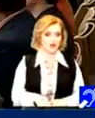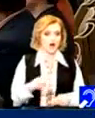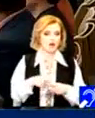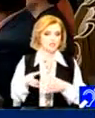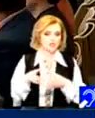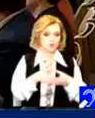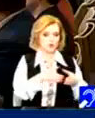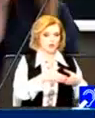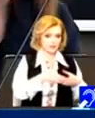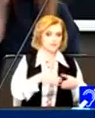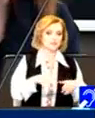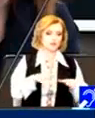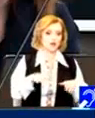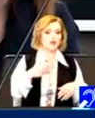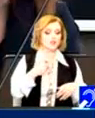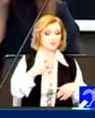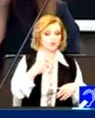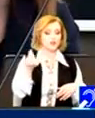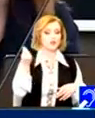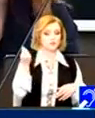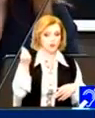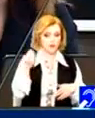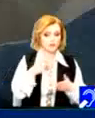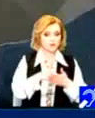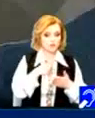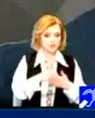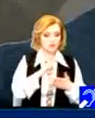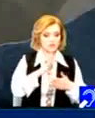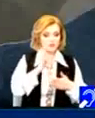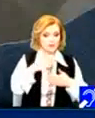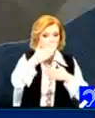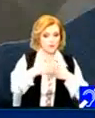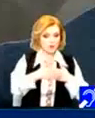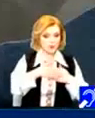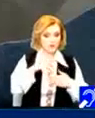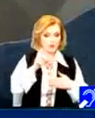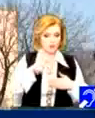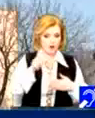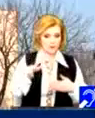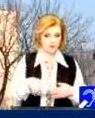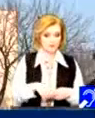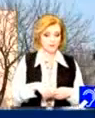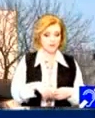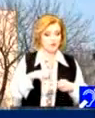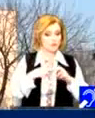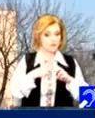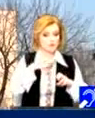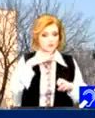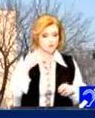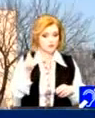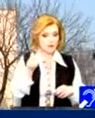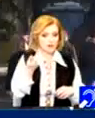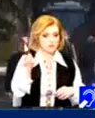Coalițiile locale vor ca alocarea banilor bugetari să fie cât mai aproape de necesitățile locuitorilor orașelor. Probleme sunt multe, iar